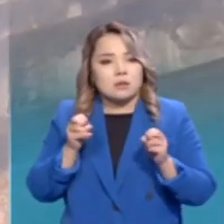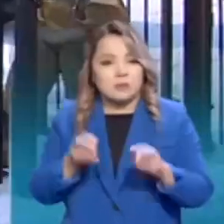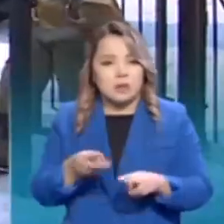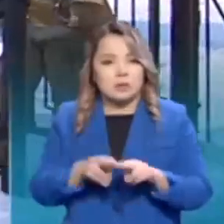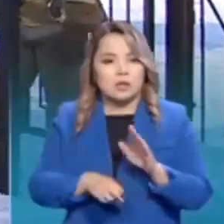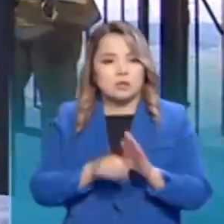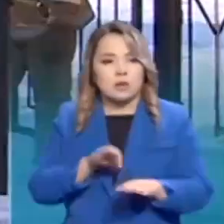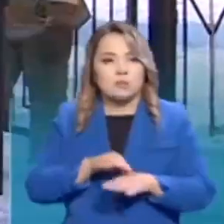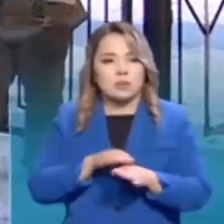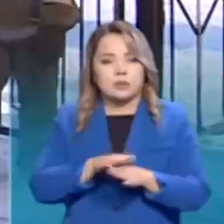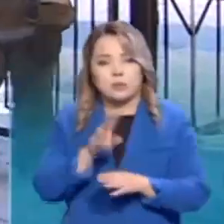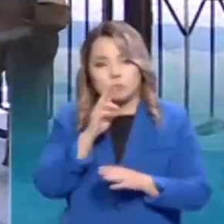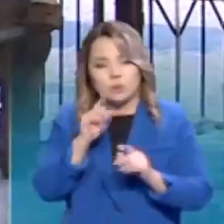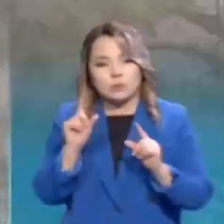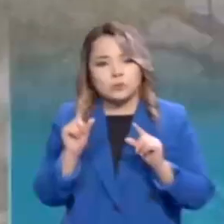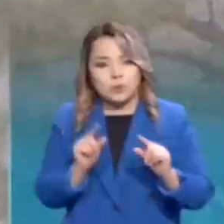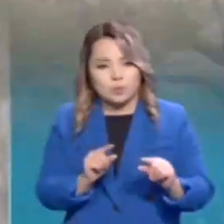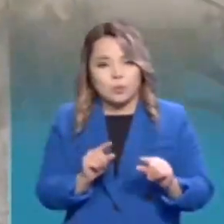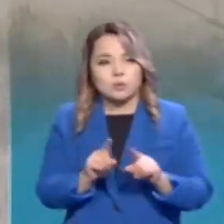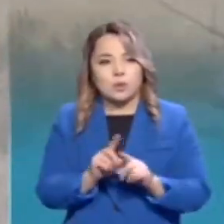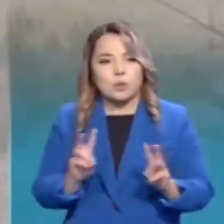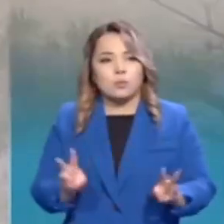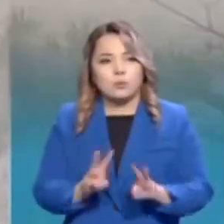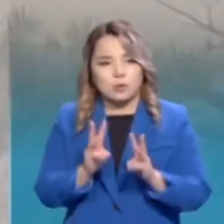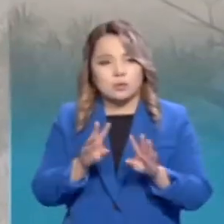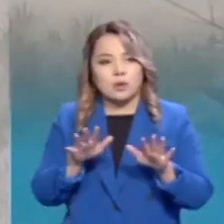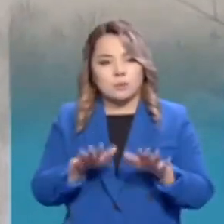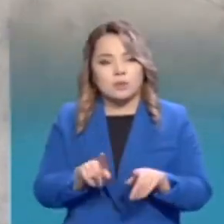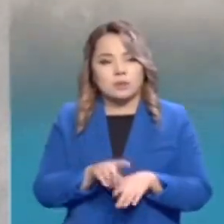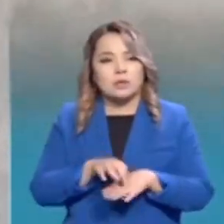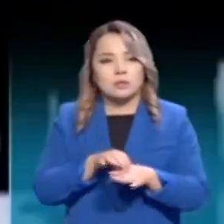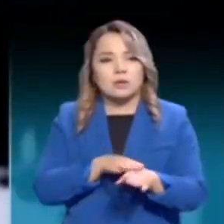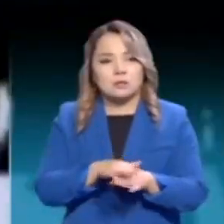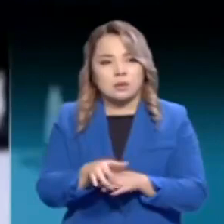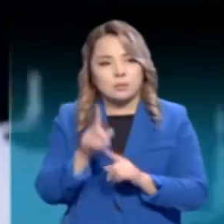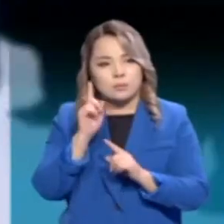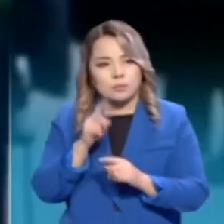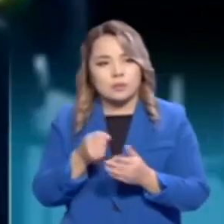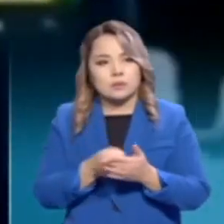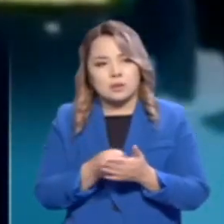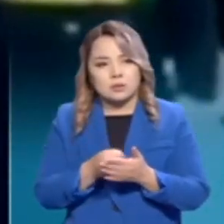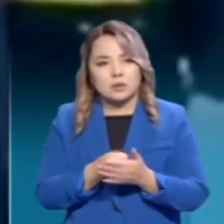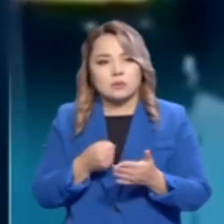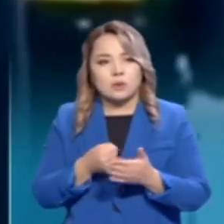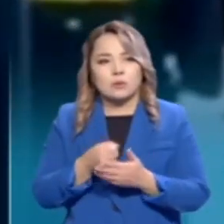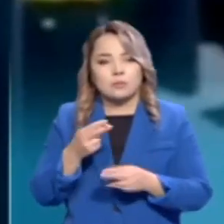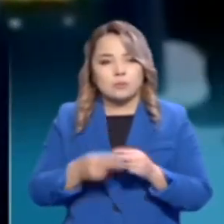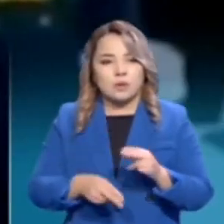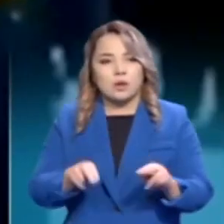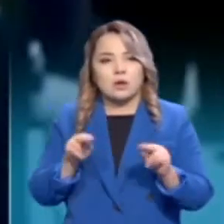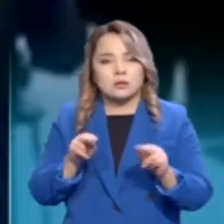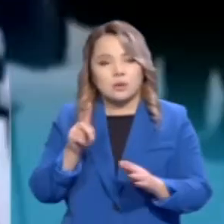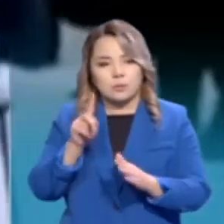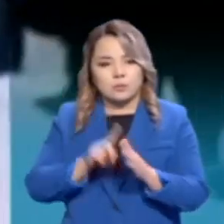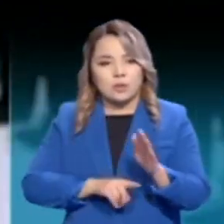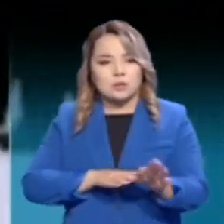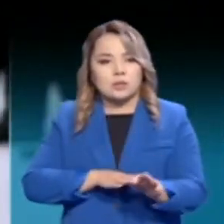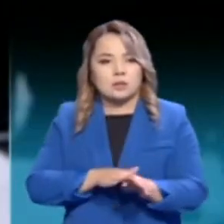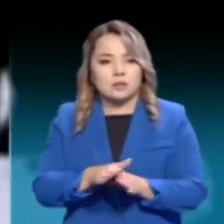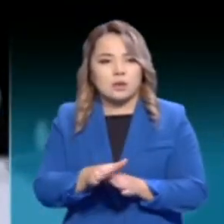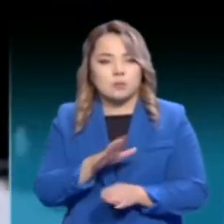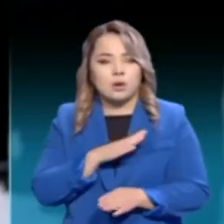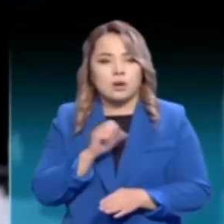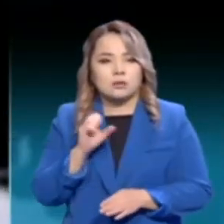таңдады. Жалақысы төмен болса да, өрттің өтінде жүрсе де тастамады. Соңғы деміне дейін антына адал болды.